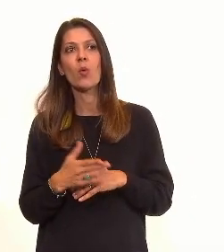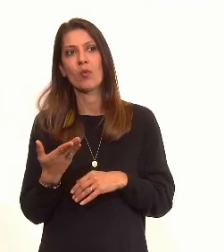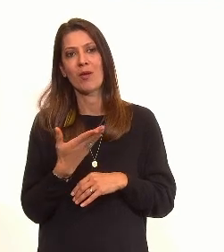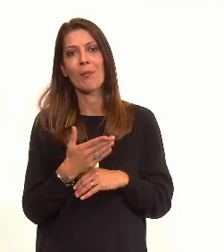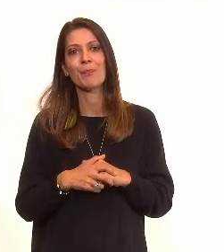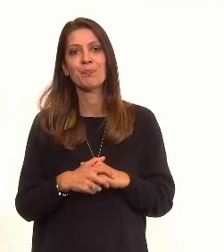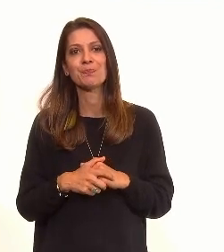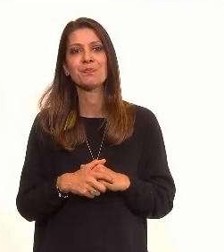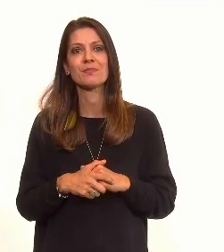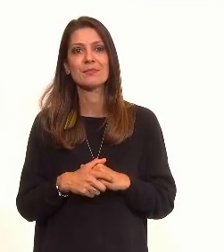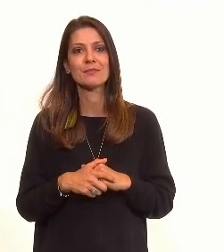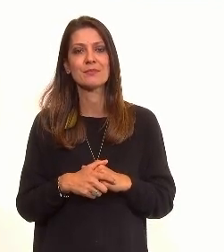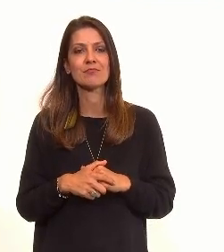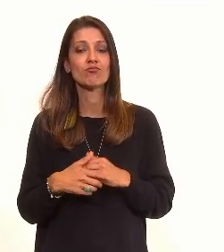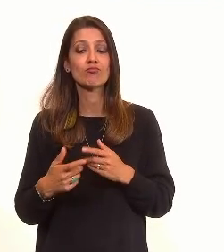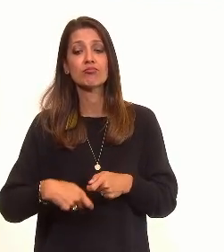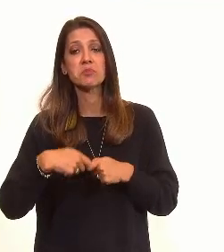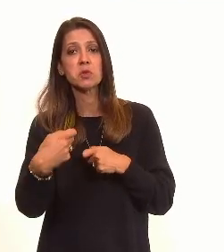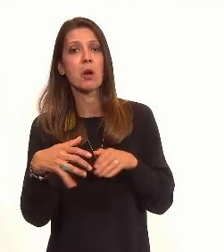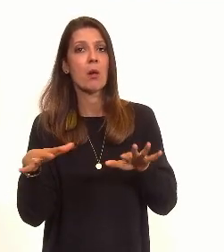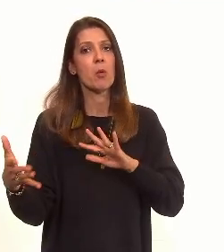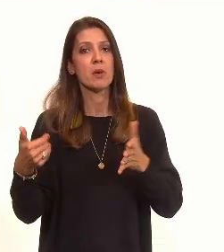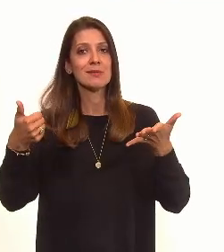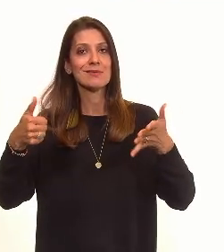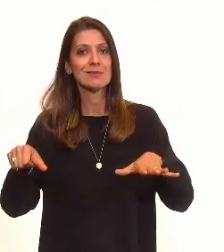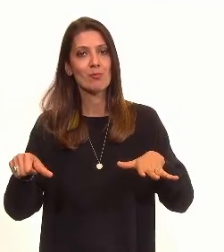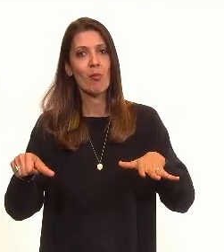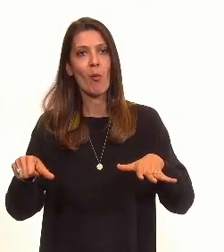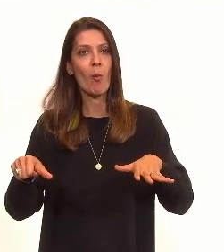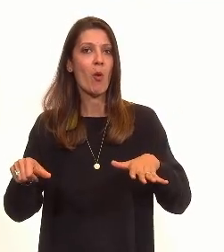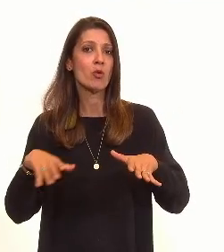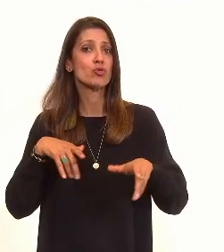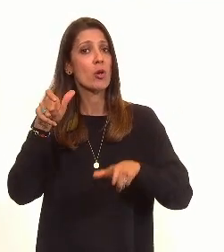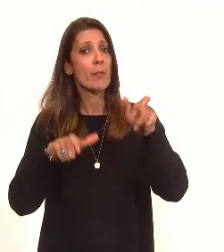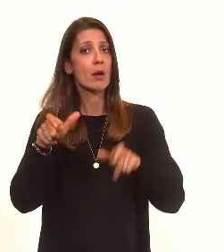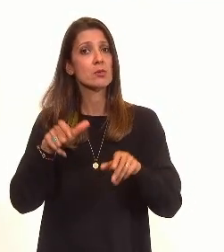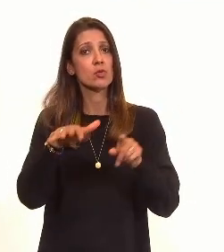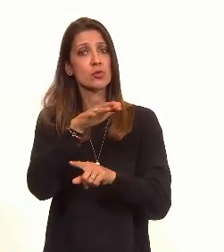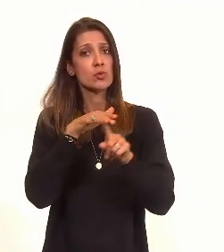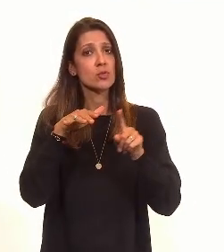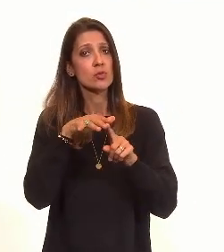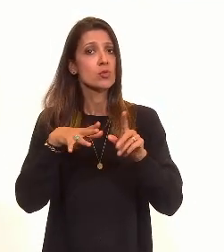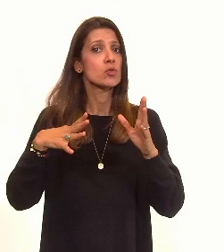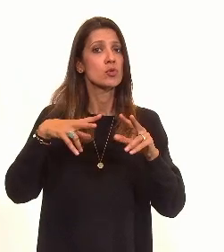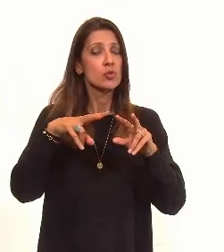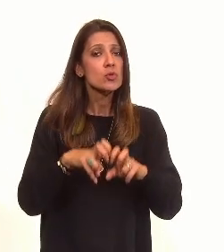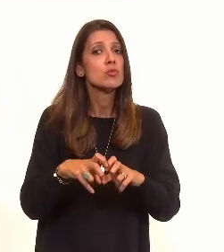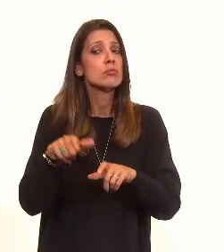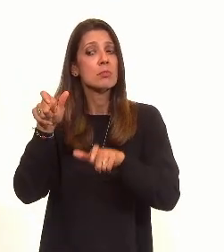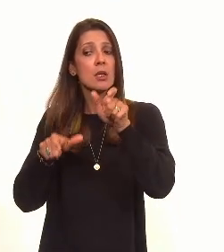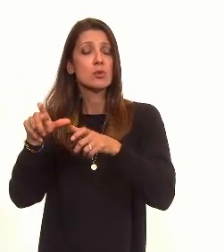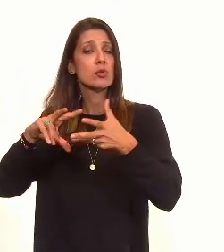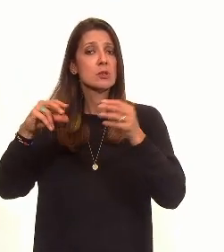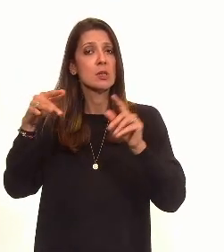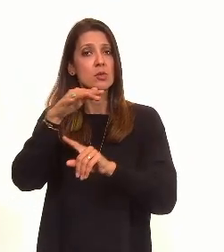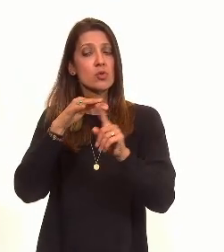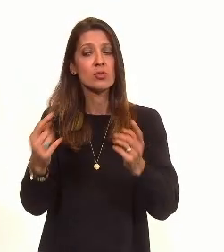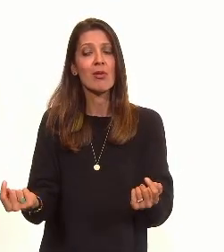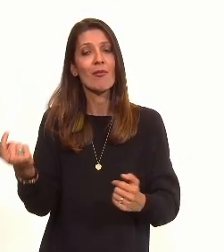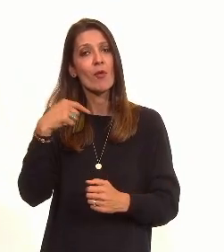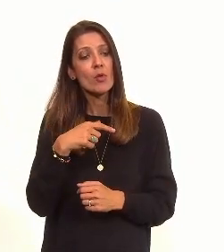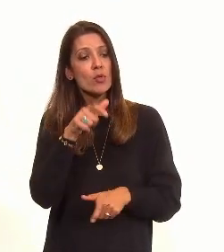l'action et leur donner un peu plus de pouvoir d'agir au sein des structures. Comment est-ce que vous avez mis en place justement ce projet à trois établissements ? Je vous laisse